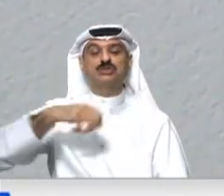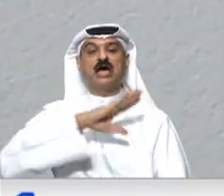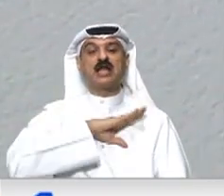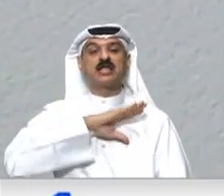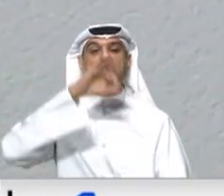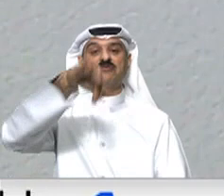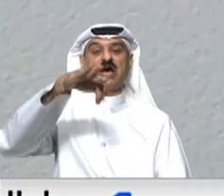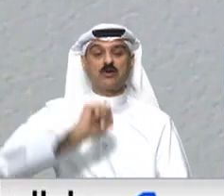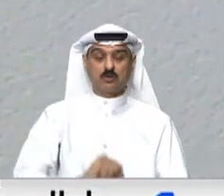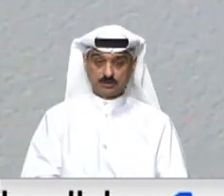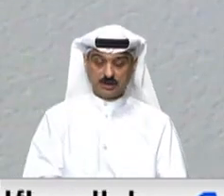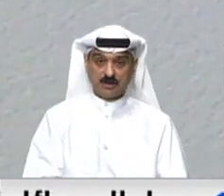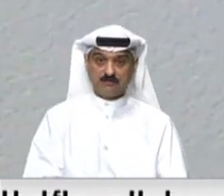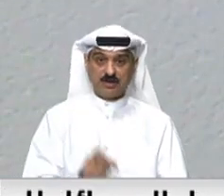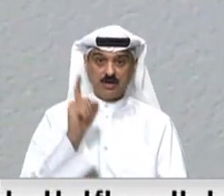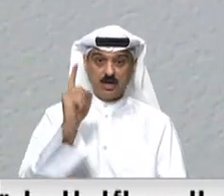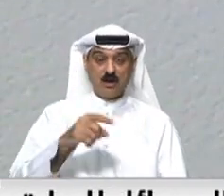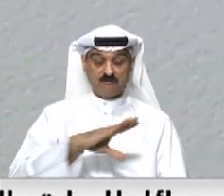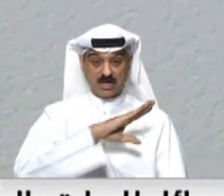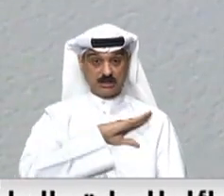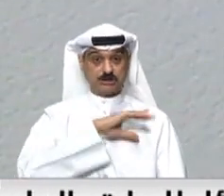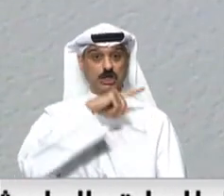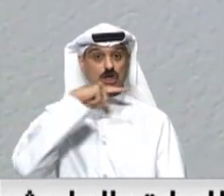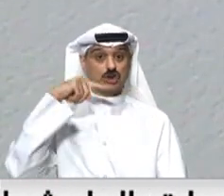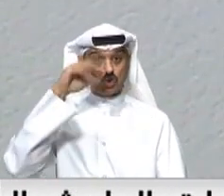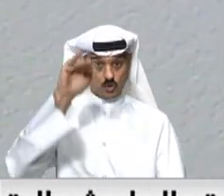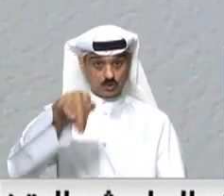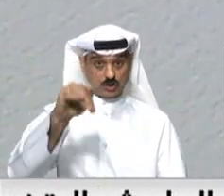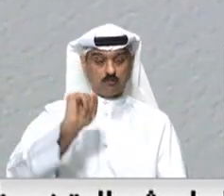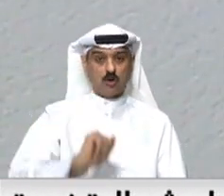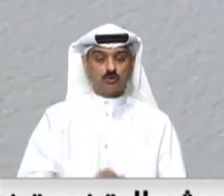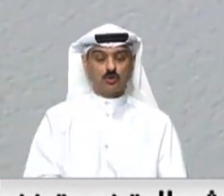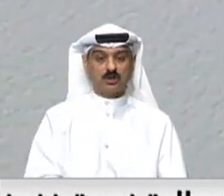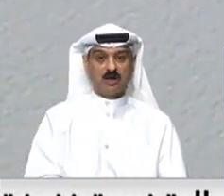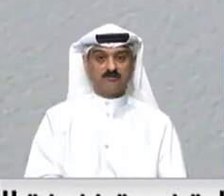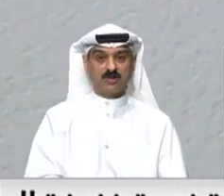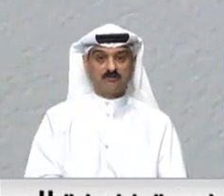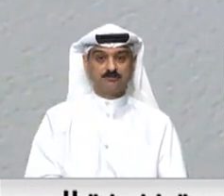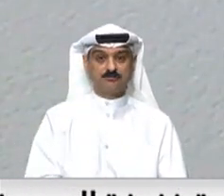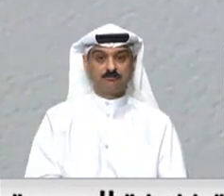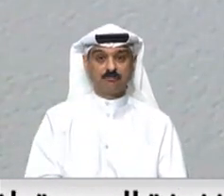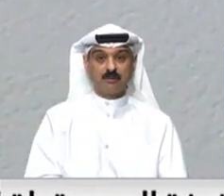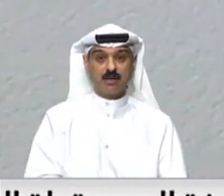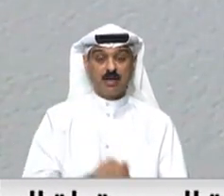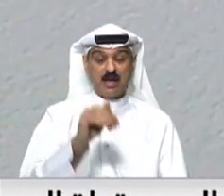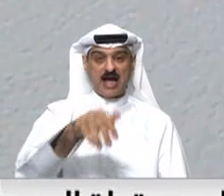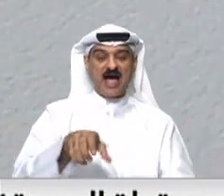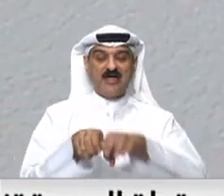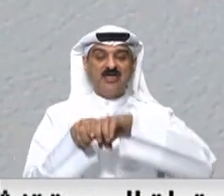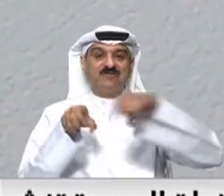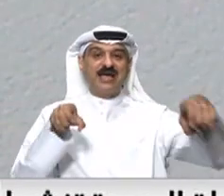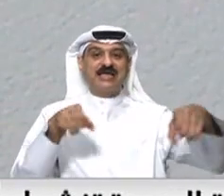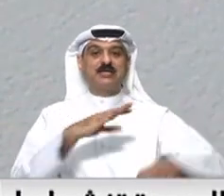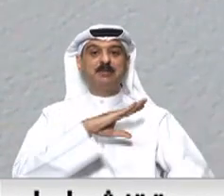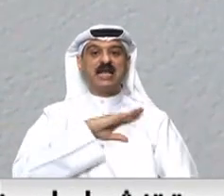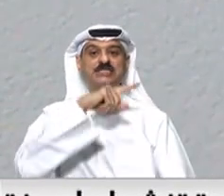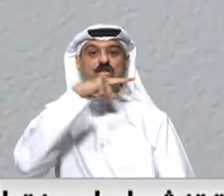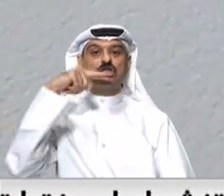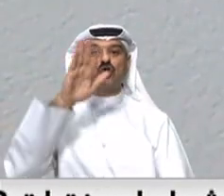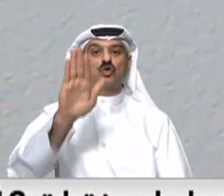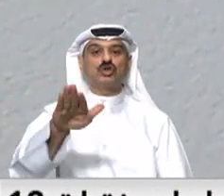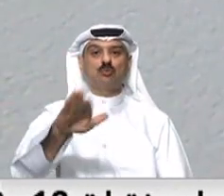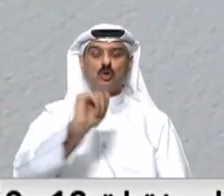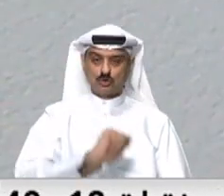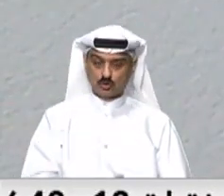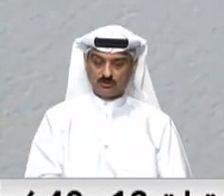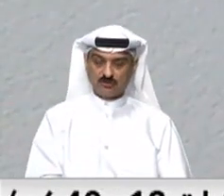أصبحت داخل وحدات الجيش الروسي. هذا بالنسبة إلى قوات أخماتوف. أما بالنسبة إلى فاغنر، فاغنر لم